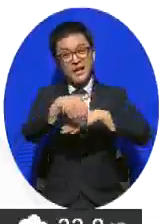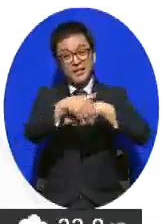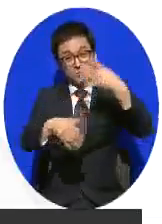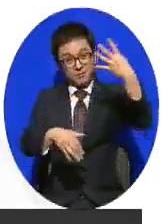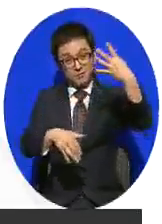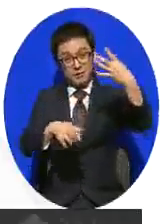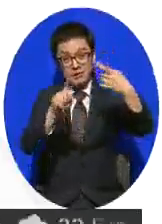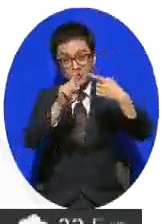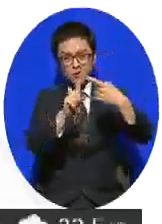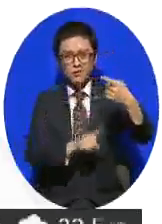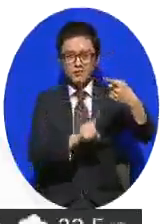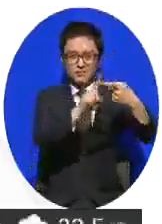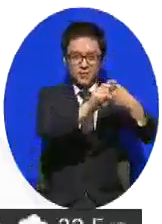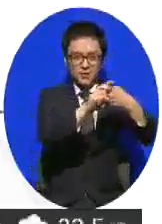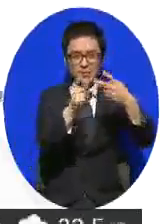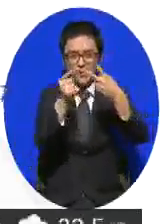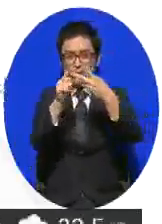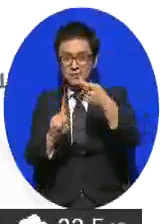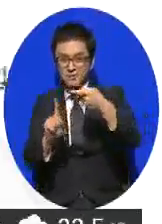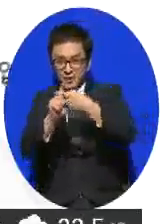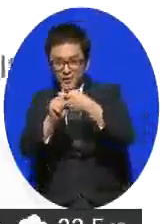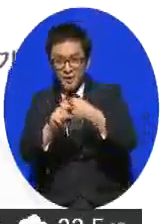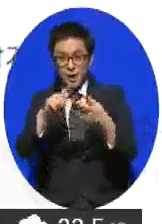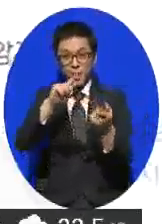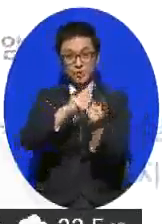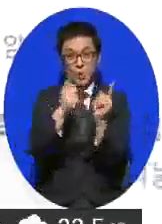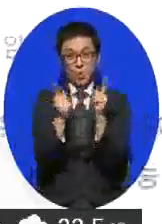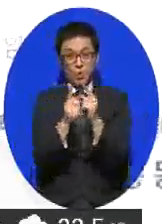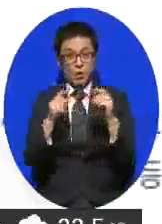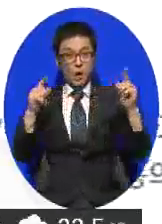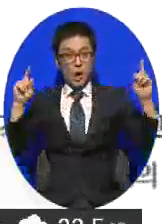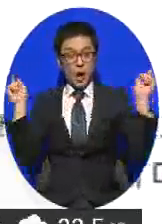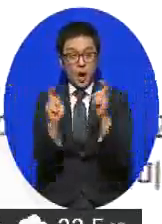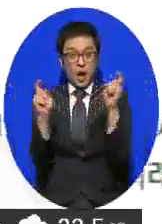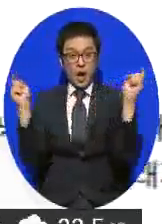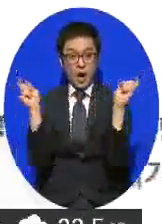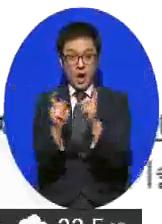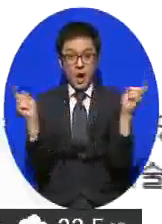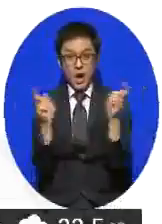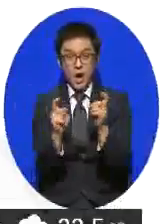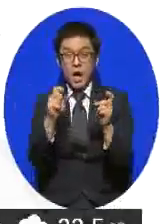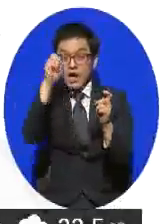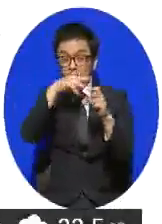다른 정책 지지자에게 인신공격을 퍼붓는 글도 심심찮게 눈에 띕니다.